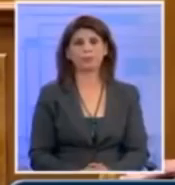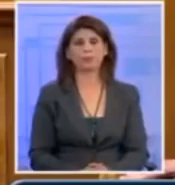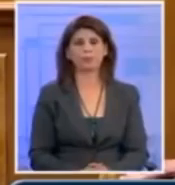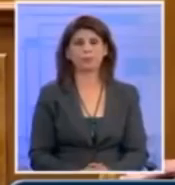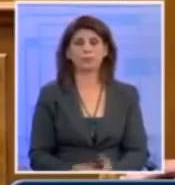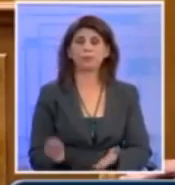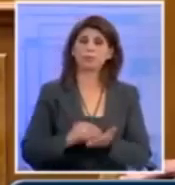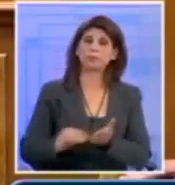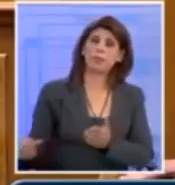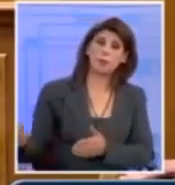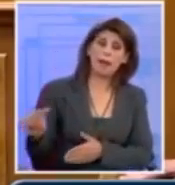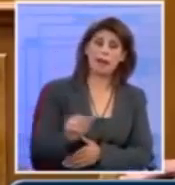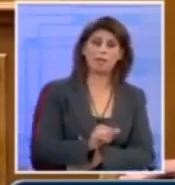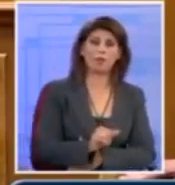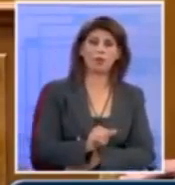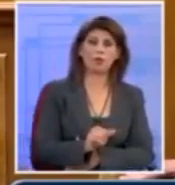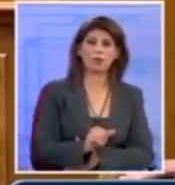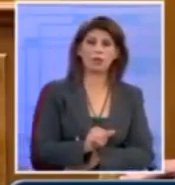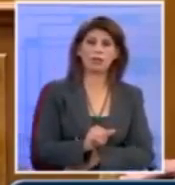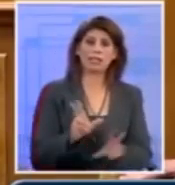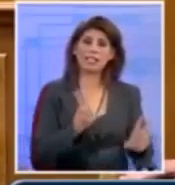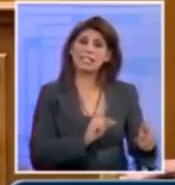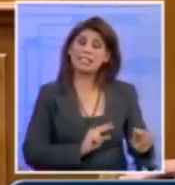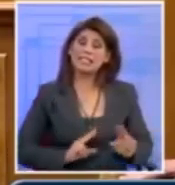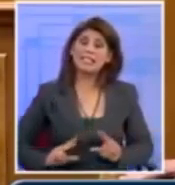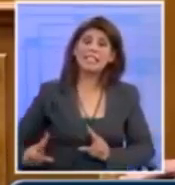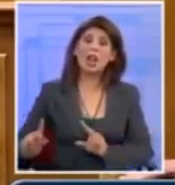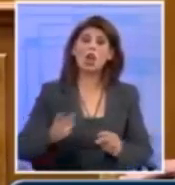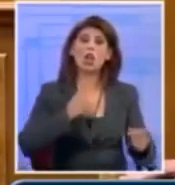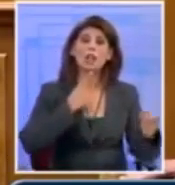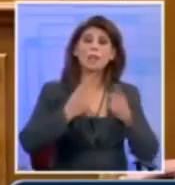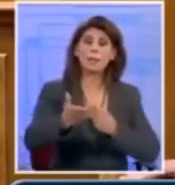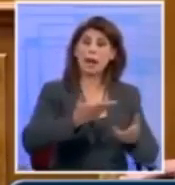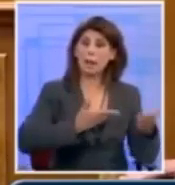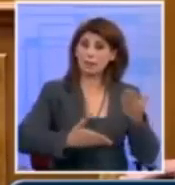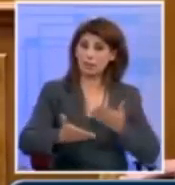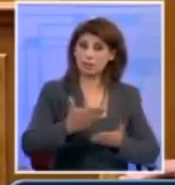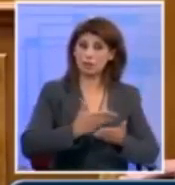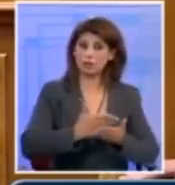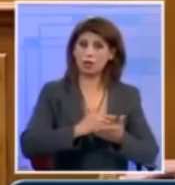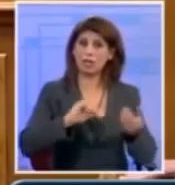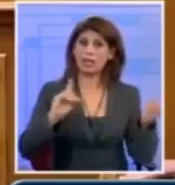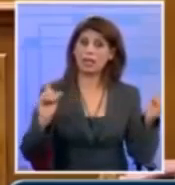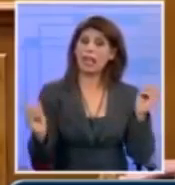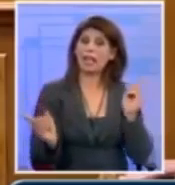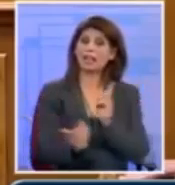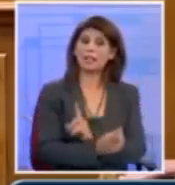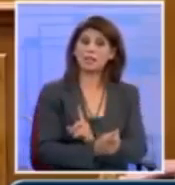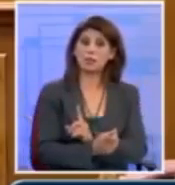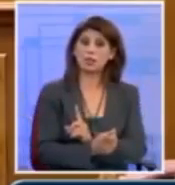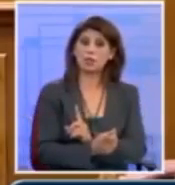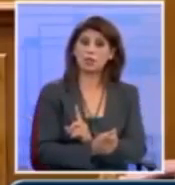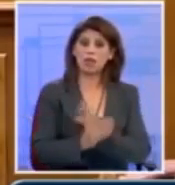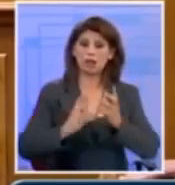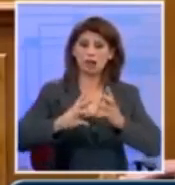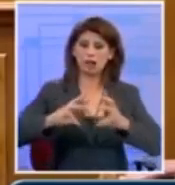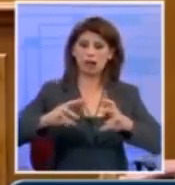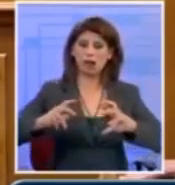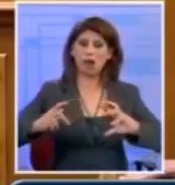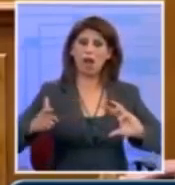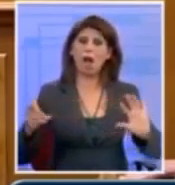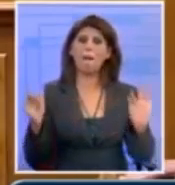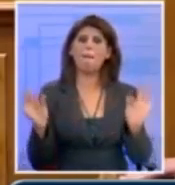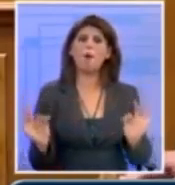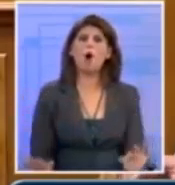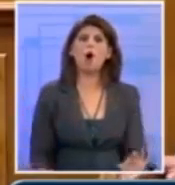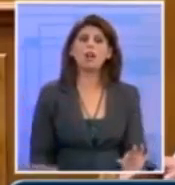επαναφορά των συλλογικών διαπραγματεύσεων και αντιστροφή της πορείας απορρίθμισης των εργασιακών